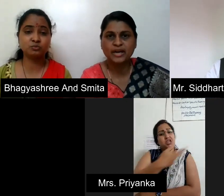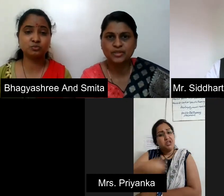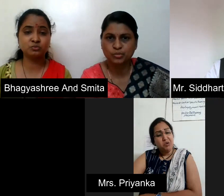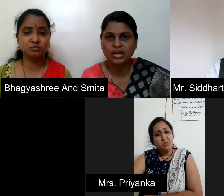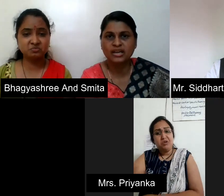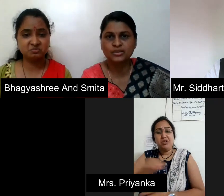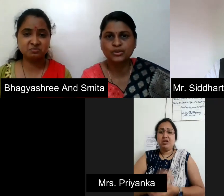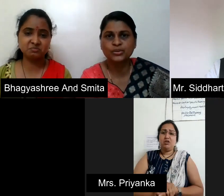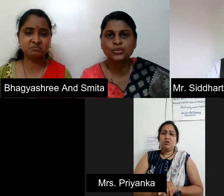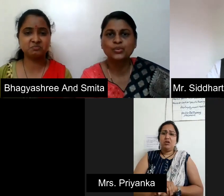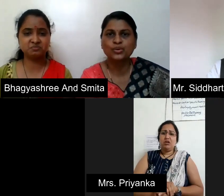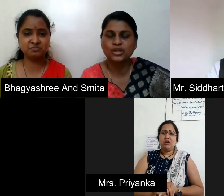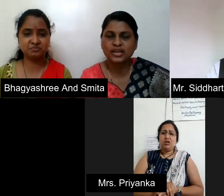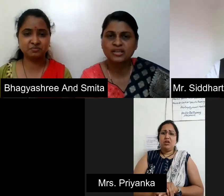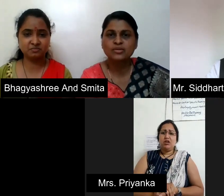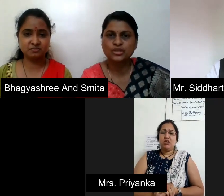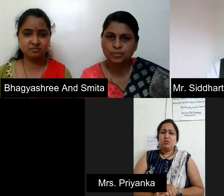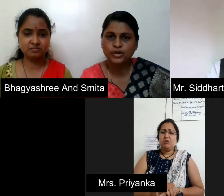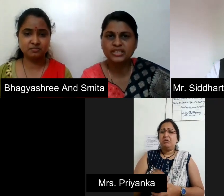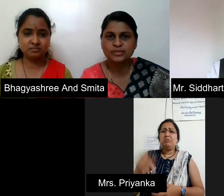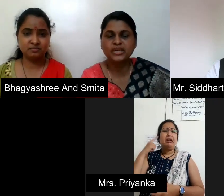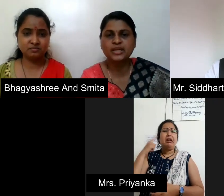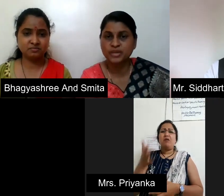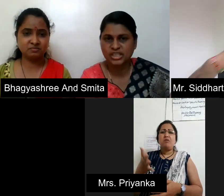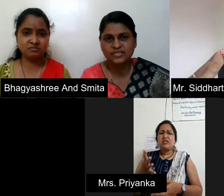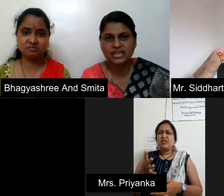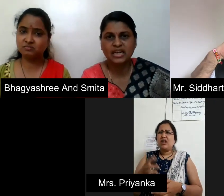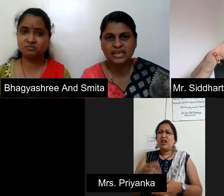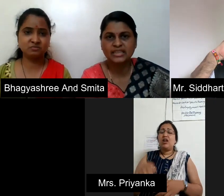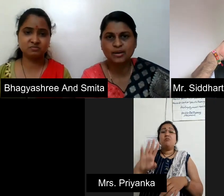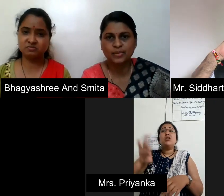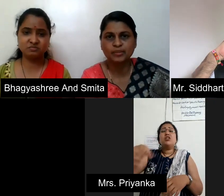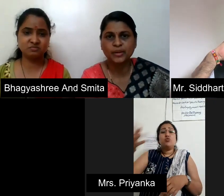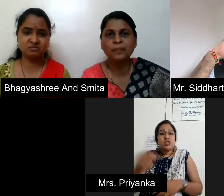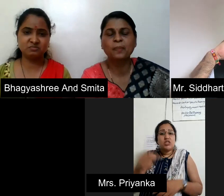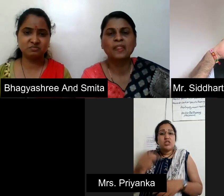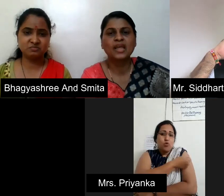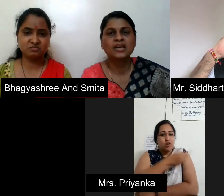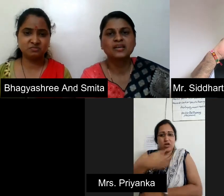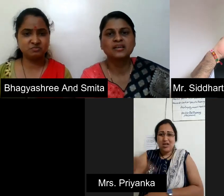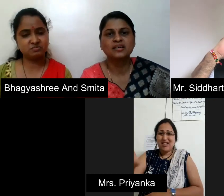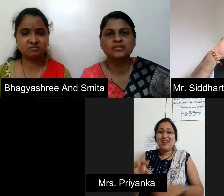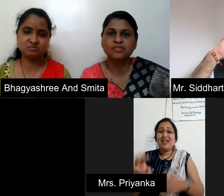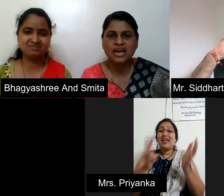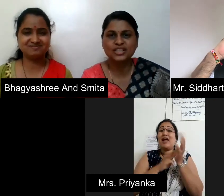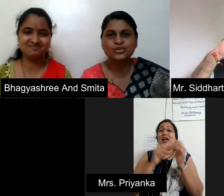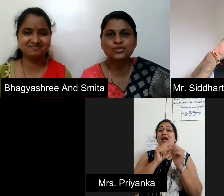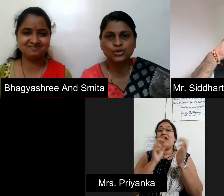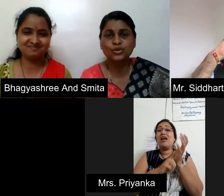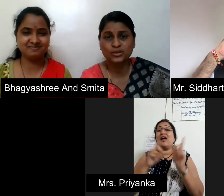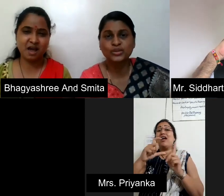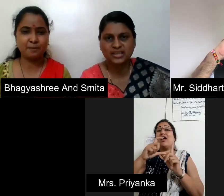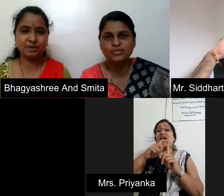मानके मैडम से मुलाकात हुई, उन्होंने उसकी पूरी ट्रीटमेंट की, मशीन वगैरह लाके दिया। बाद में वहां